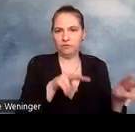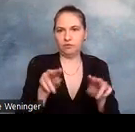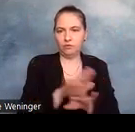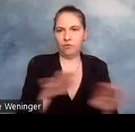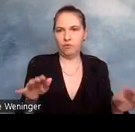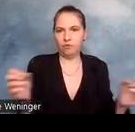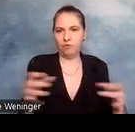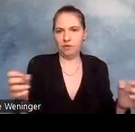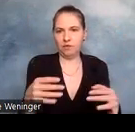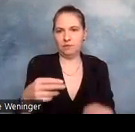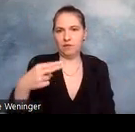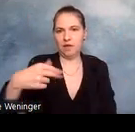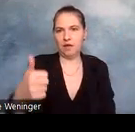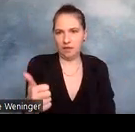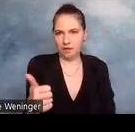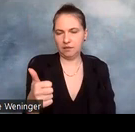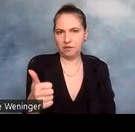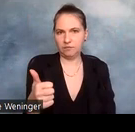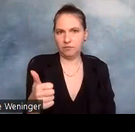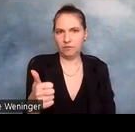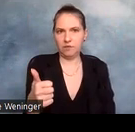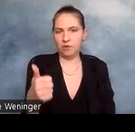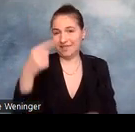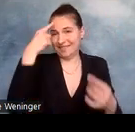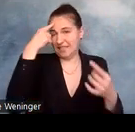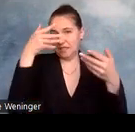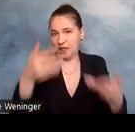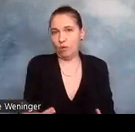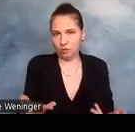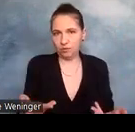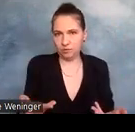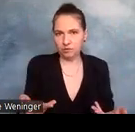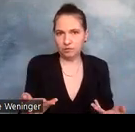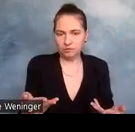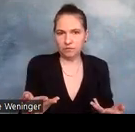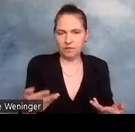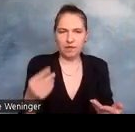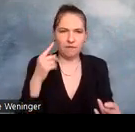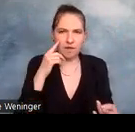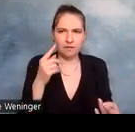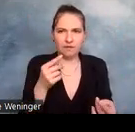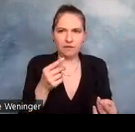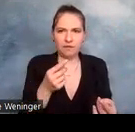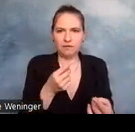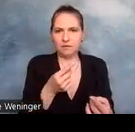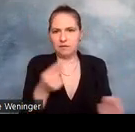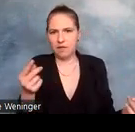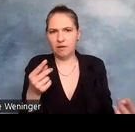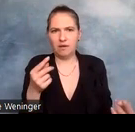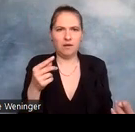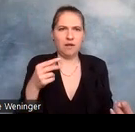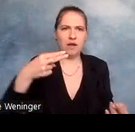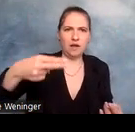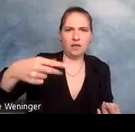das ist mit H1. Und das macht halt keinen Sinn. Also ich glaube, vielleicht, wenn man sich jetzt da auch noch nicht so mit dem